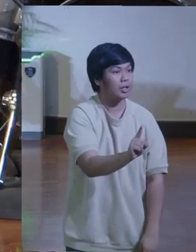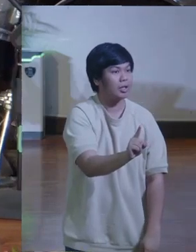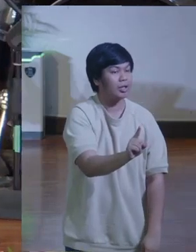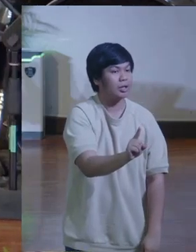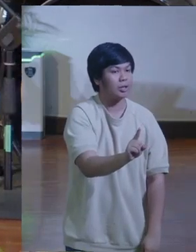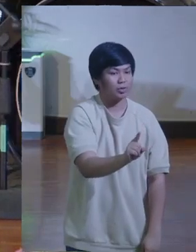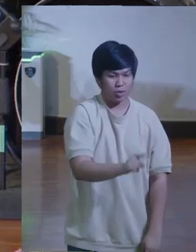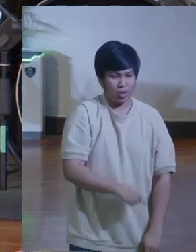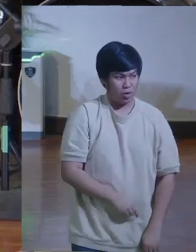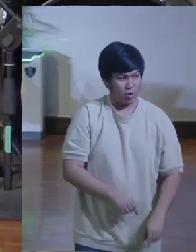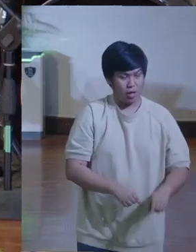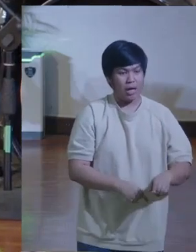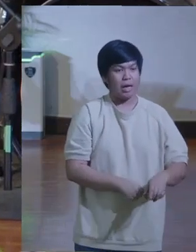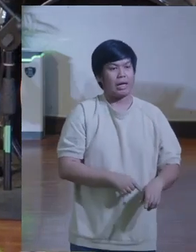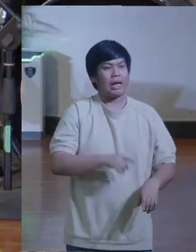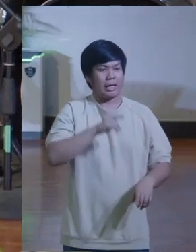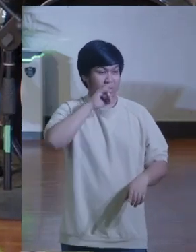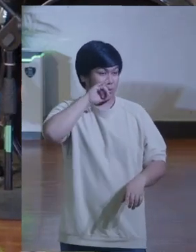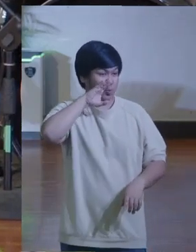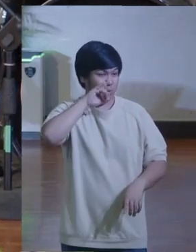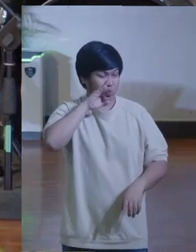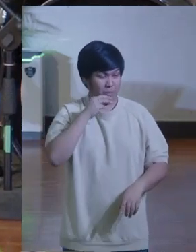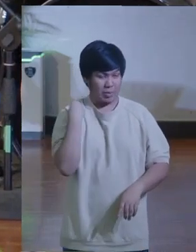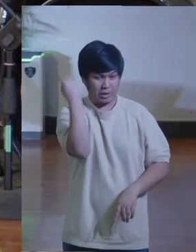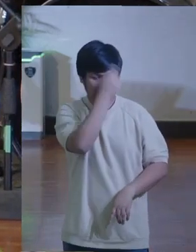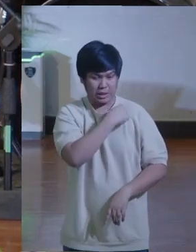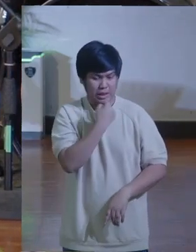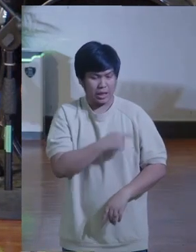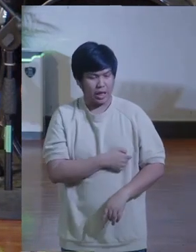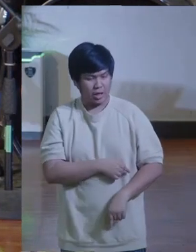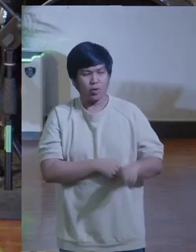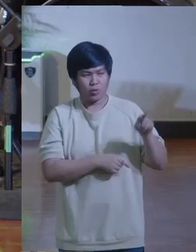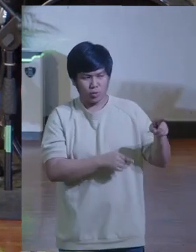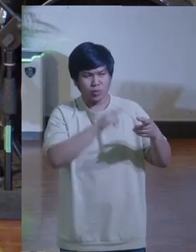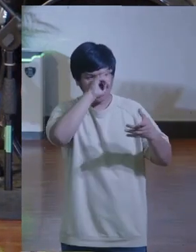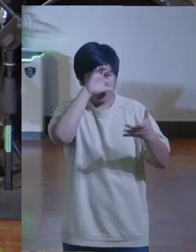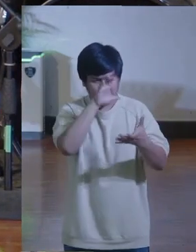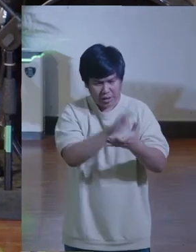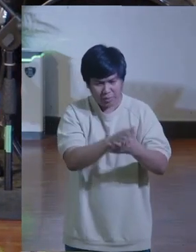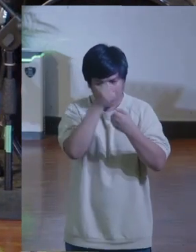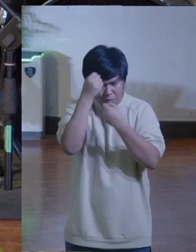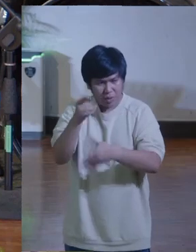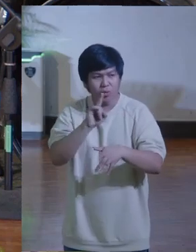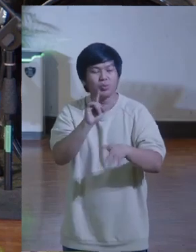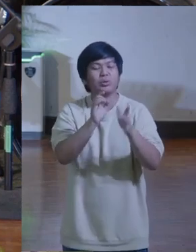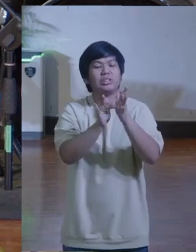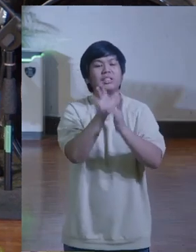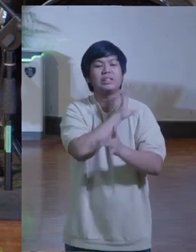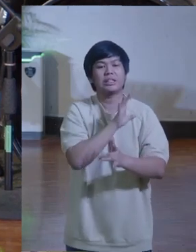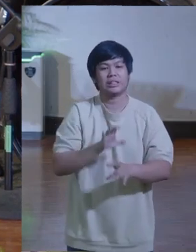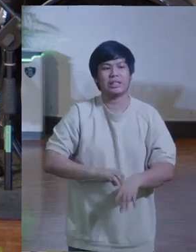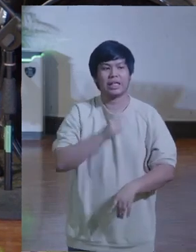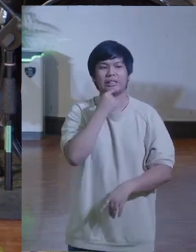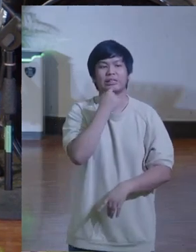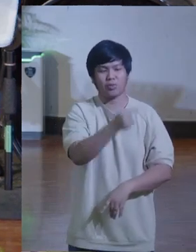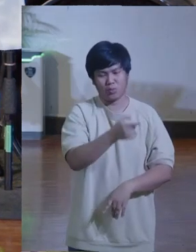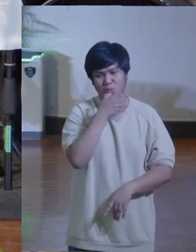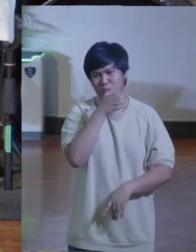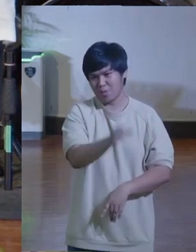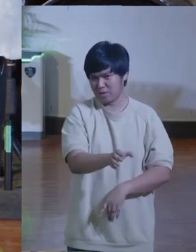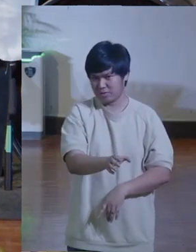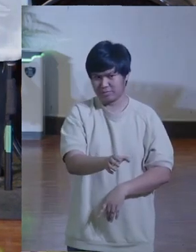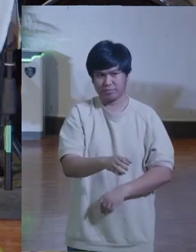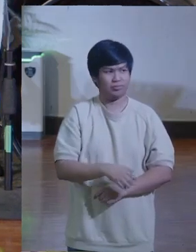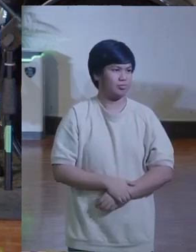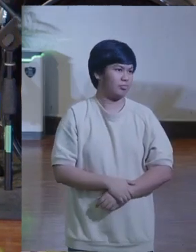He asks you to do. Sa John chapter 2. Sinabi niya sa Luke chapter 1, siya ay